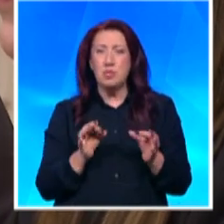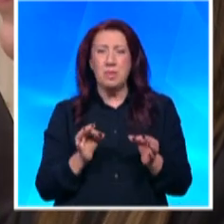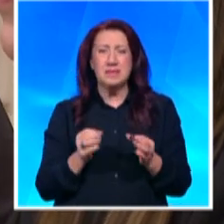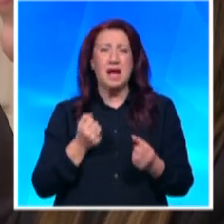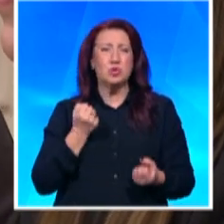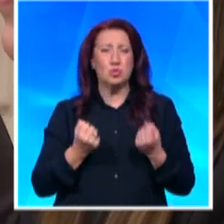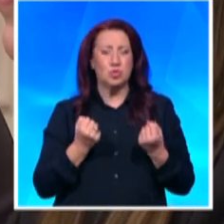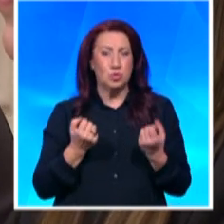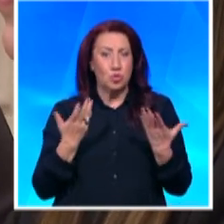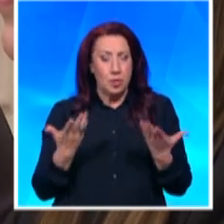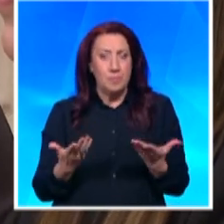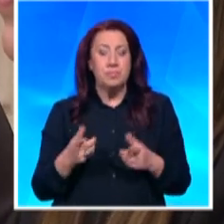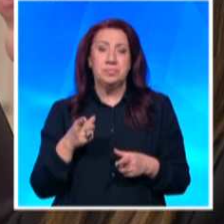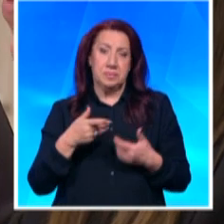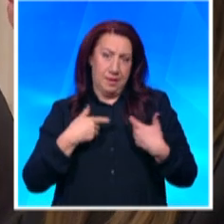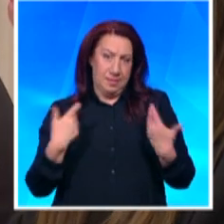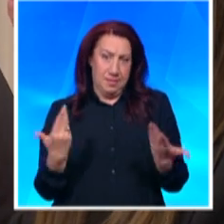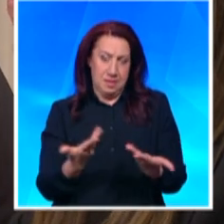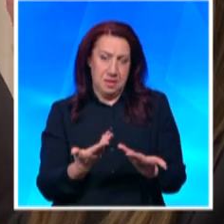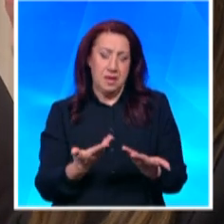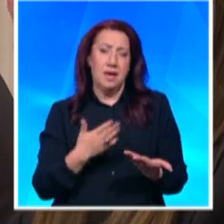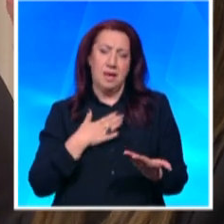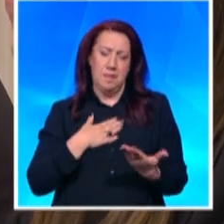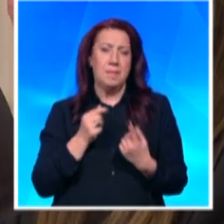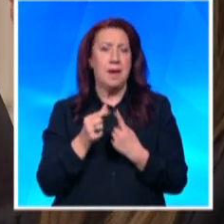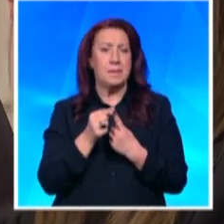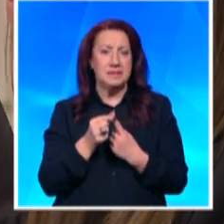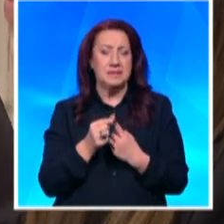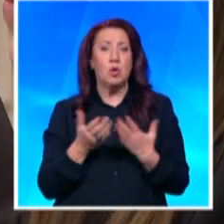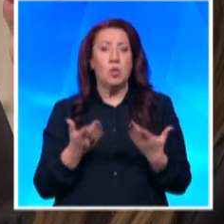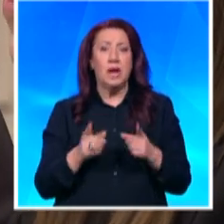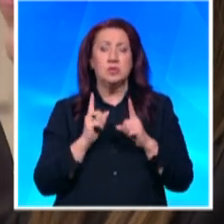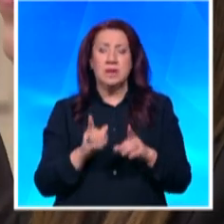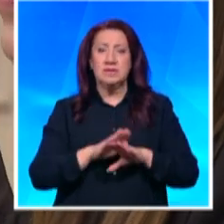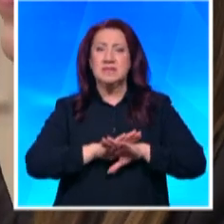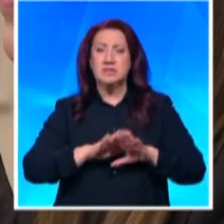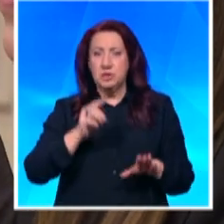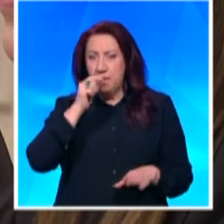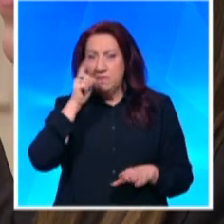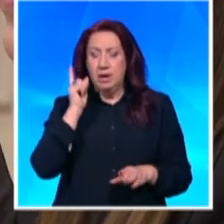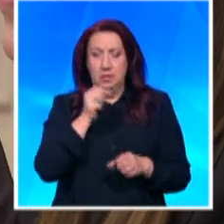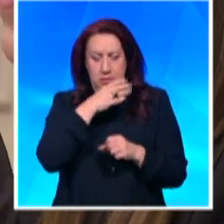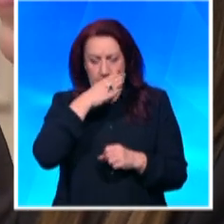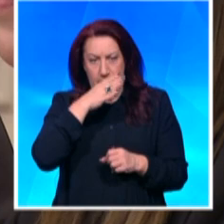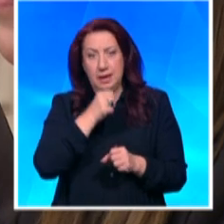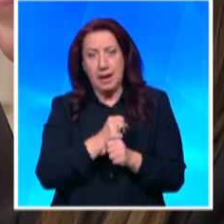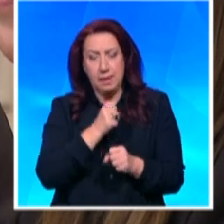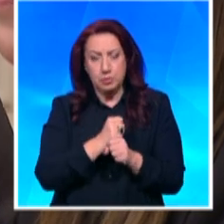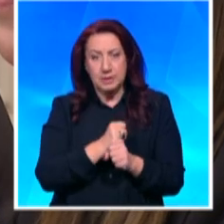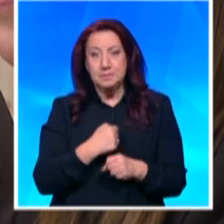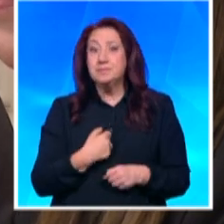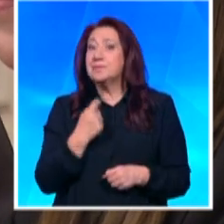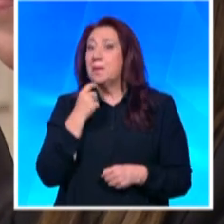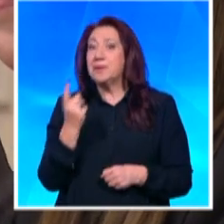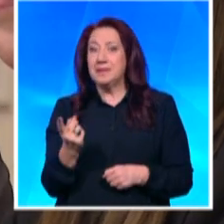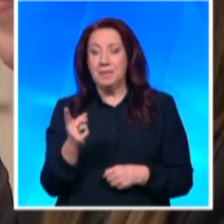за права и свободи, имаме такъв принцип. Когато има да се свърши някаква важна и отговорна работа, се обръщаме към жените в